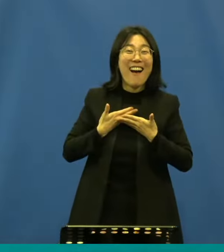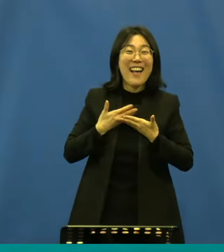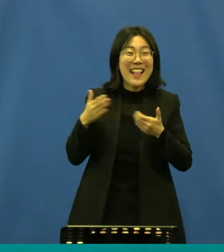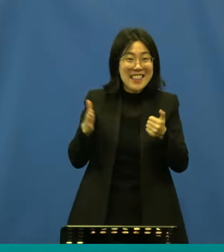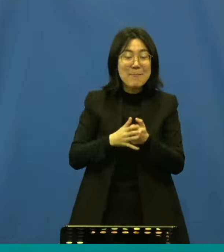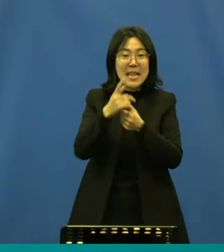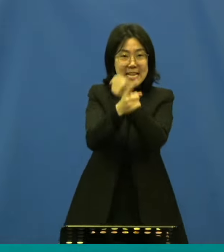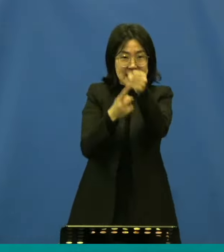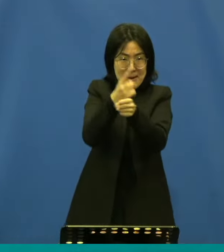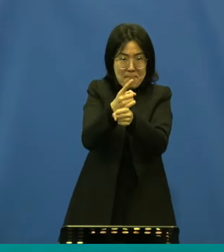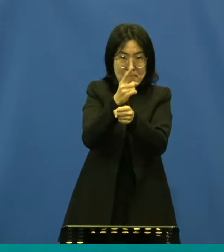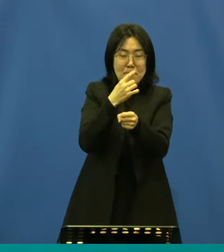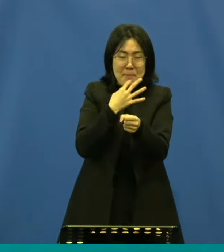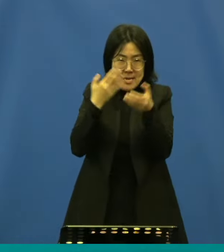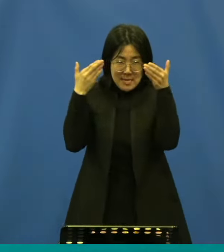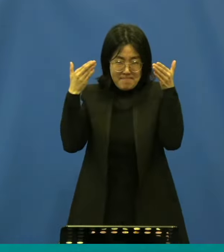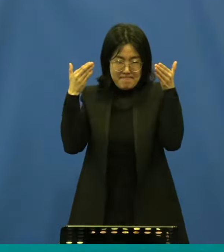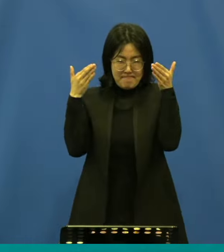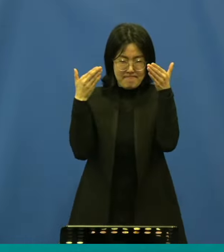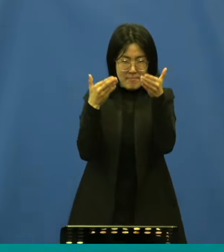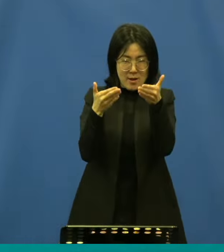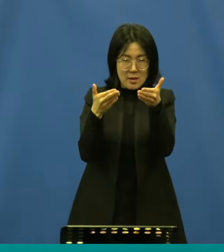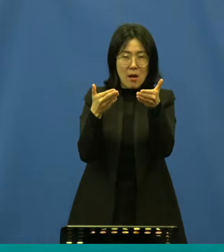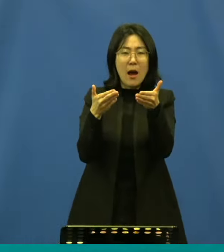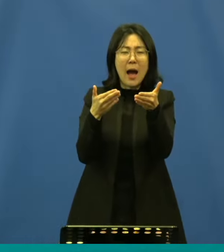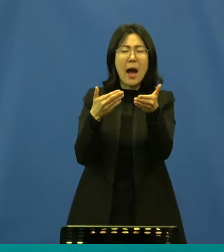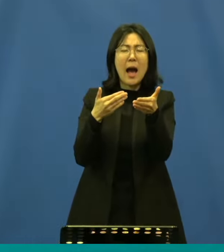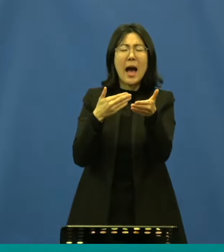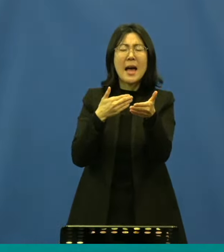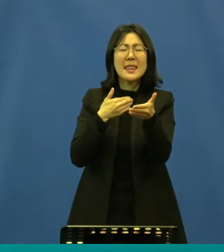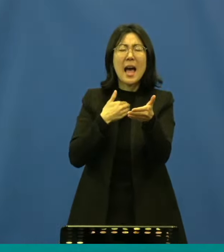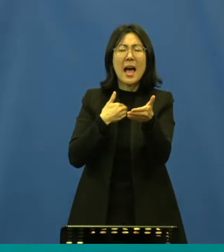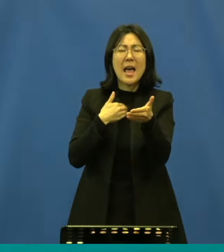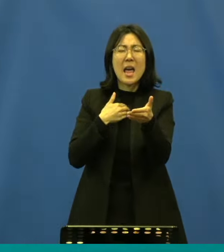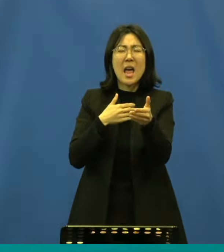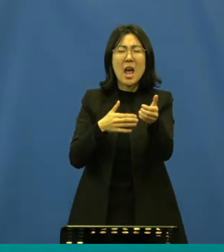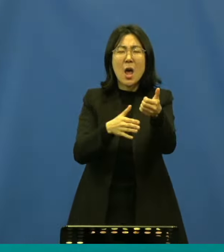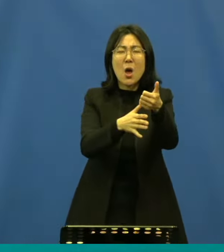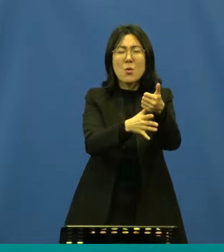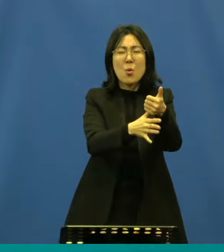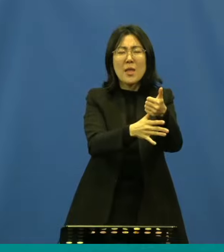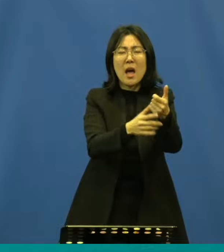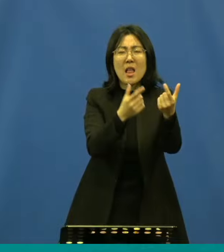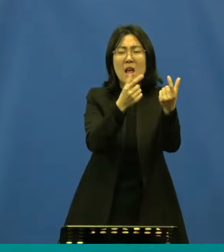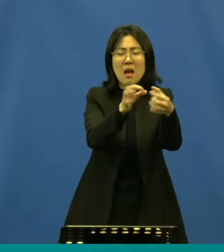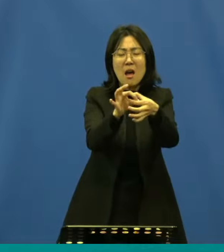말씀하시는 거구나. 이 레마를 받아야 되잖아요. 이걸 받으셔야 돼요. 그러면 달라집니다.